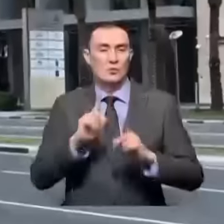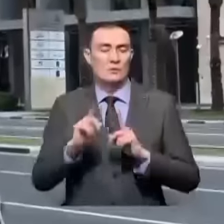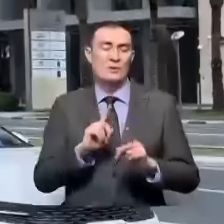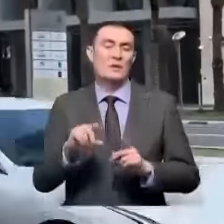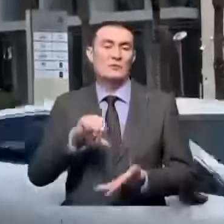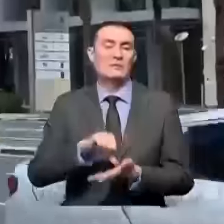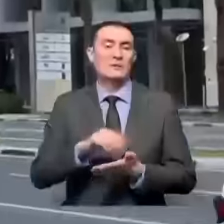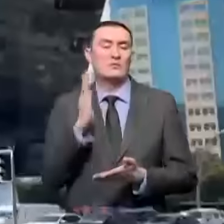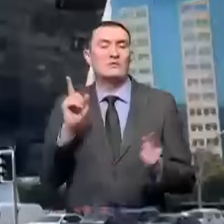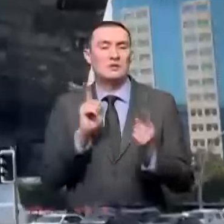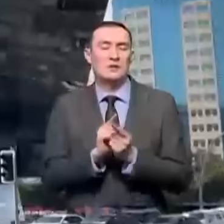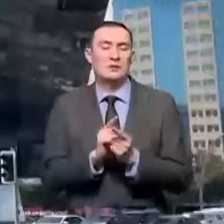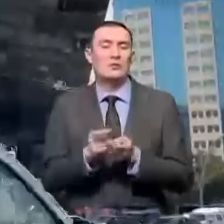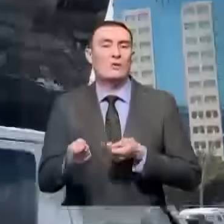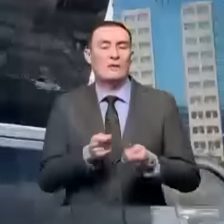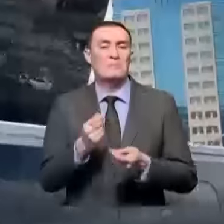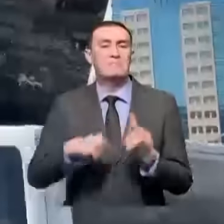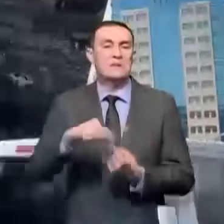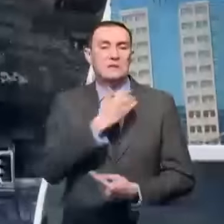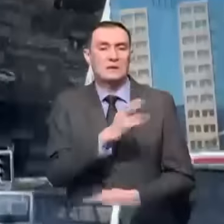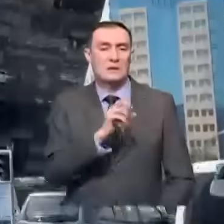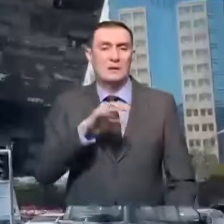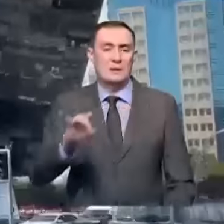столе, где встретится с капитанами бизнеса.